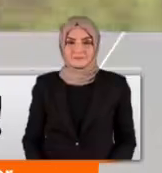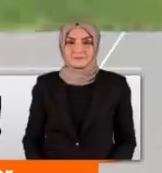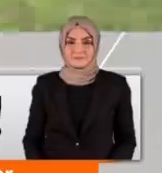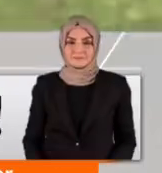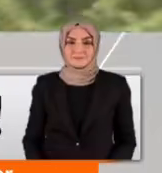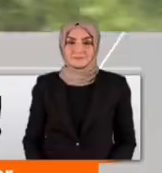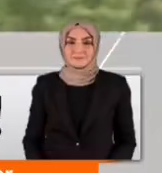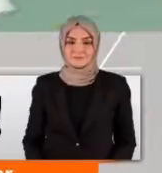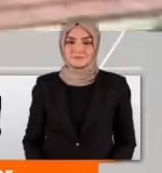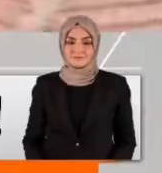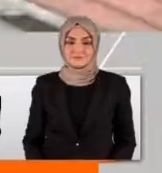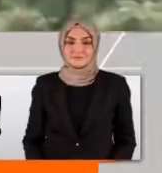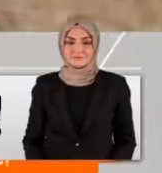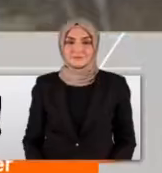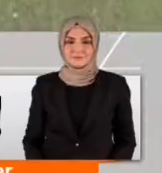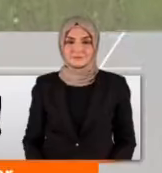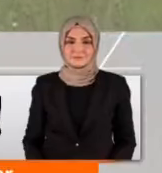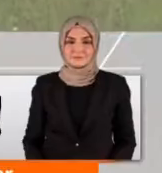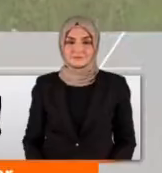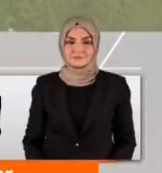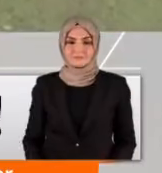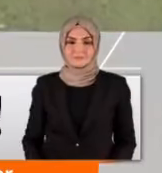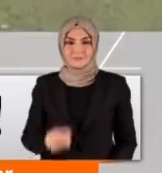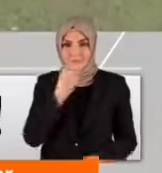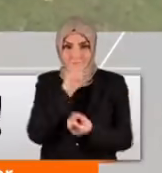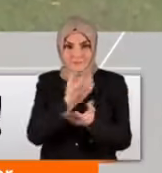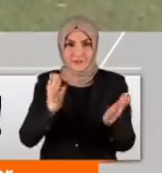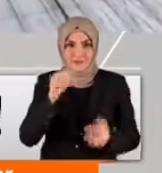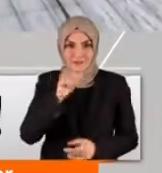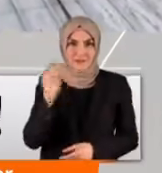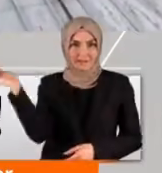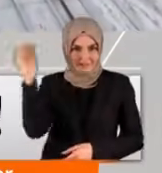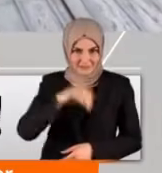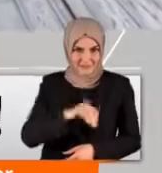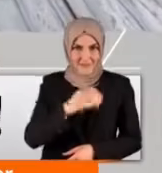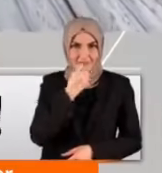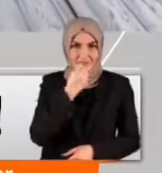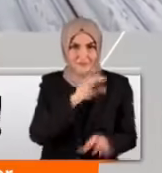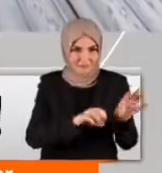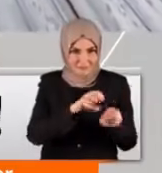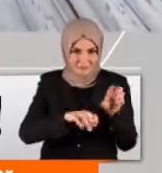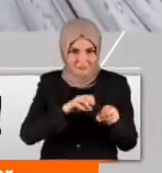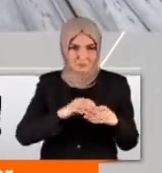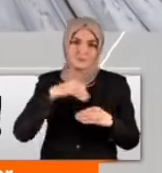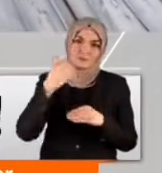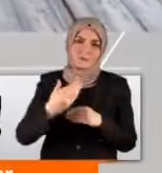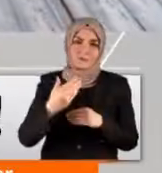ama gene bilmiyor Yani bahçenizden yemekleri tıklıyor cami minaresi